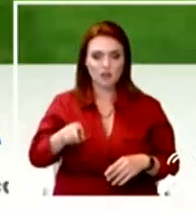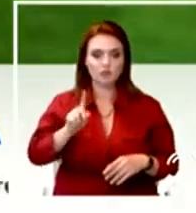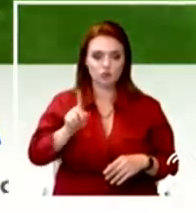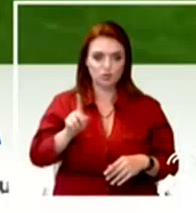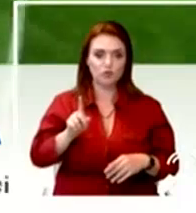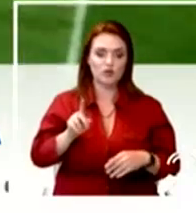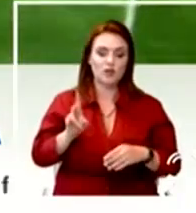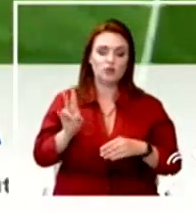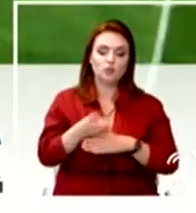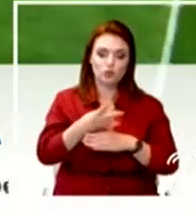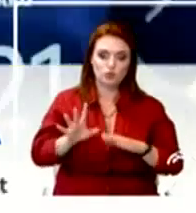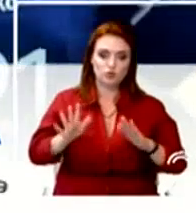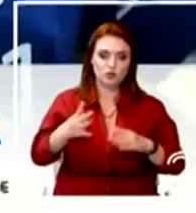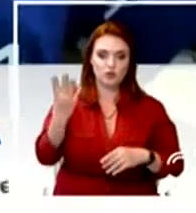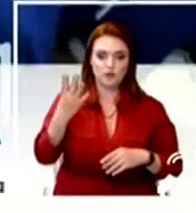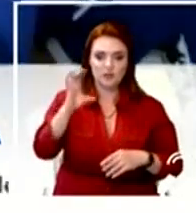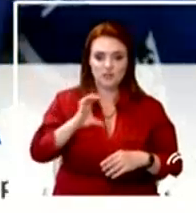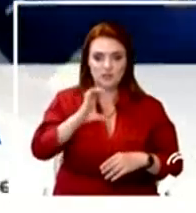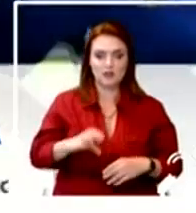în noaptea de 4 septembrie.